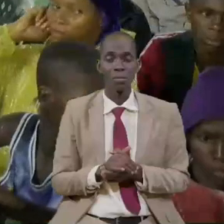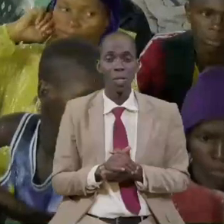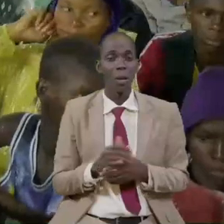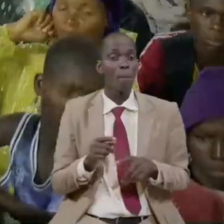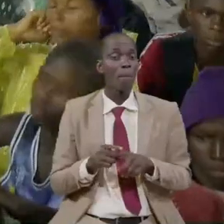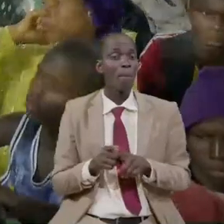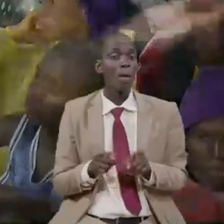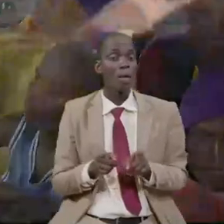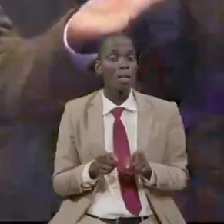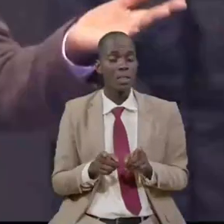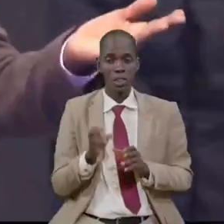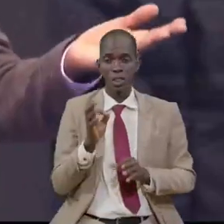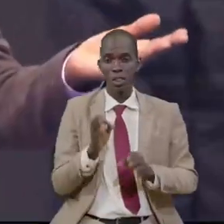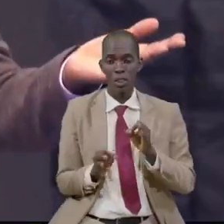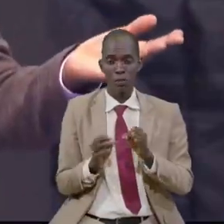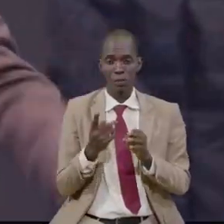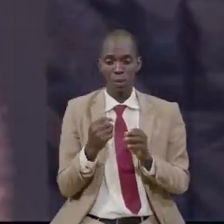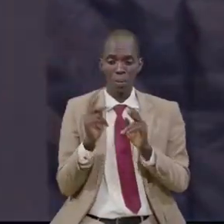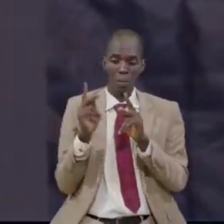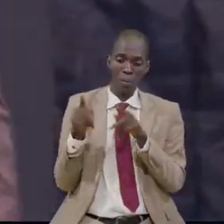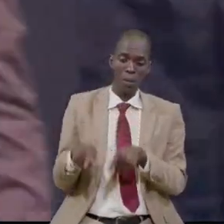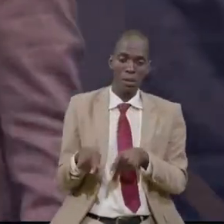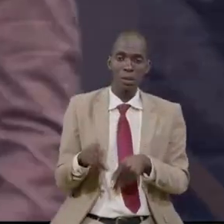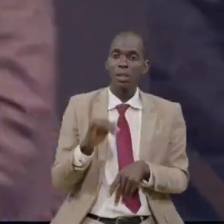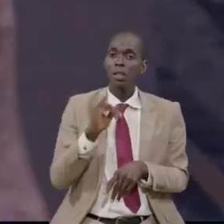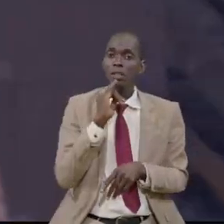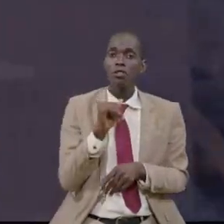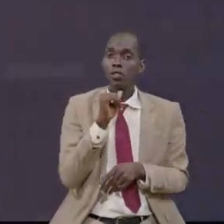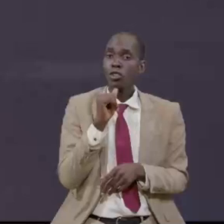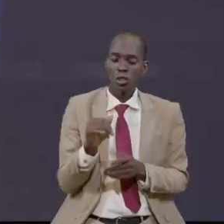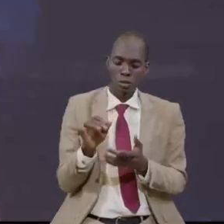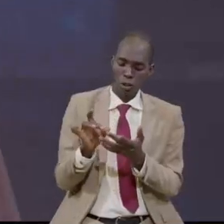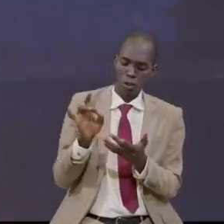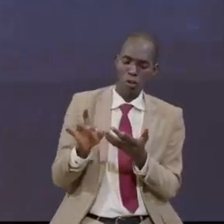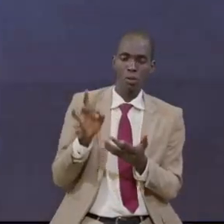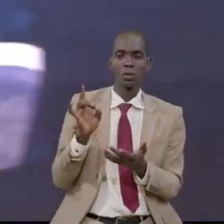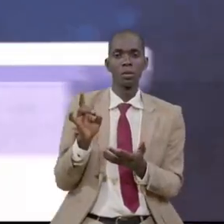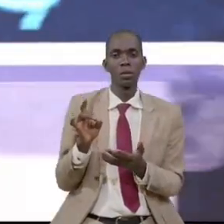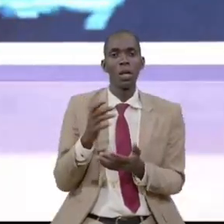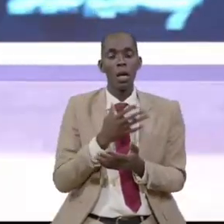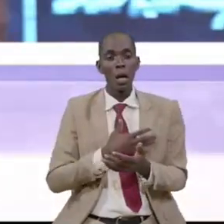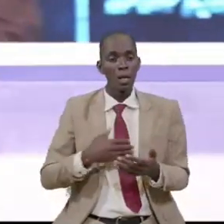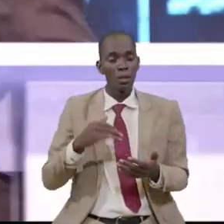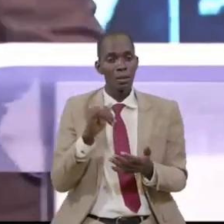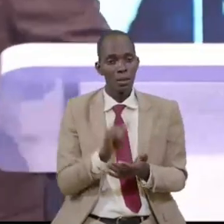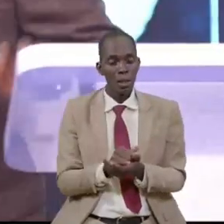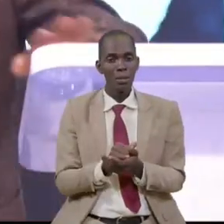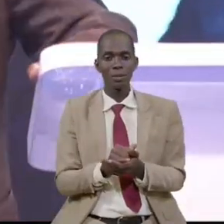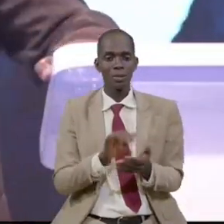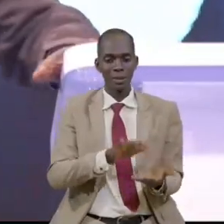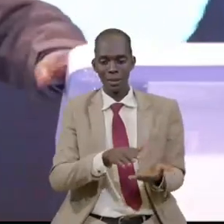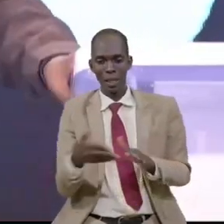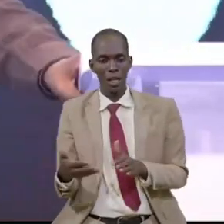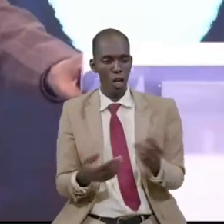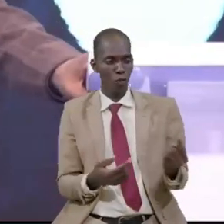Mais si la personne n'est pas élue, n'est pas choisie, et l'ange de la mort prématurée